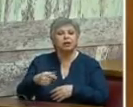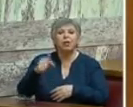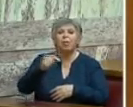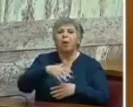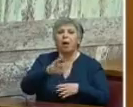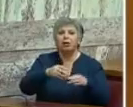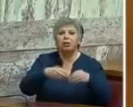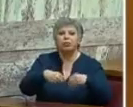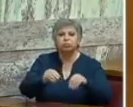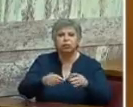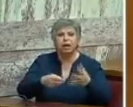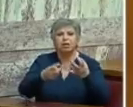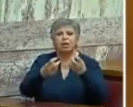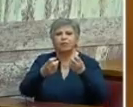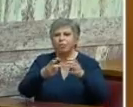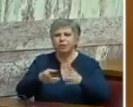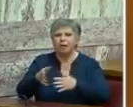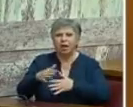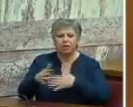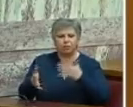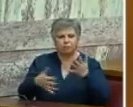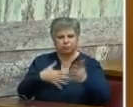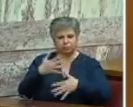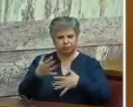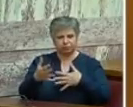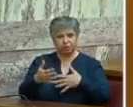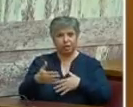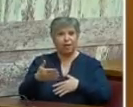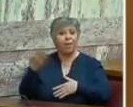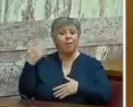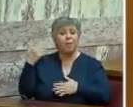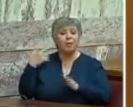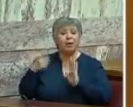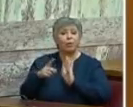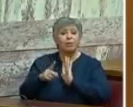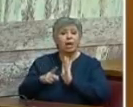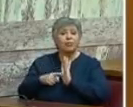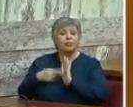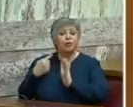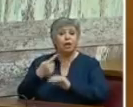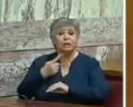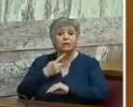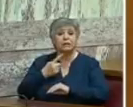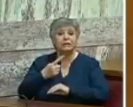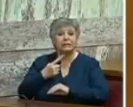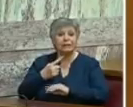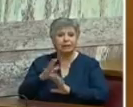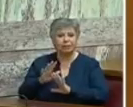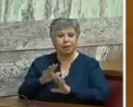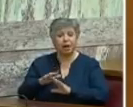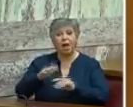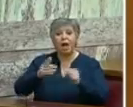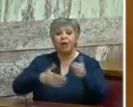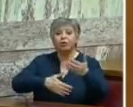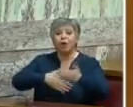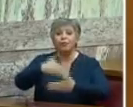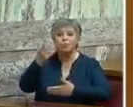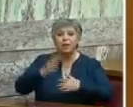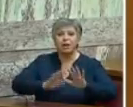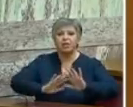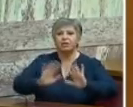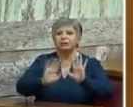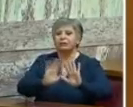50, εισπράτανε 10. Το είπα και την άλλη φορά, πάλι δεν το γράψανε. Δεν το είπαν οι εφημερίδες και τα κανάλια σας. Ότι οι